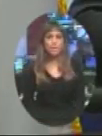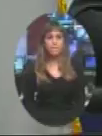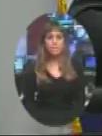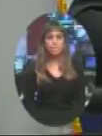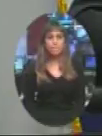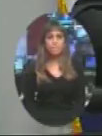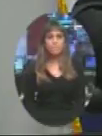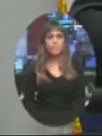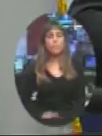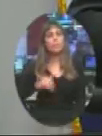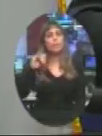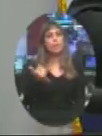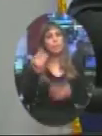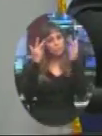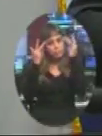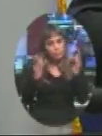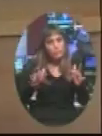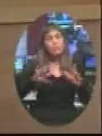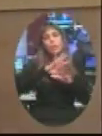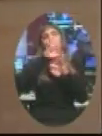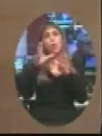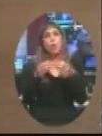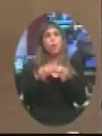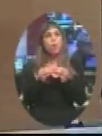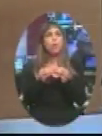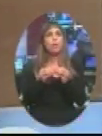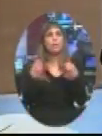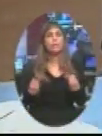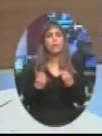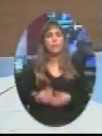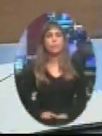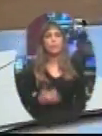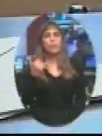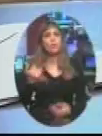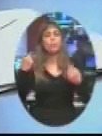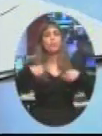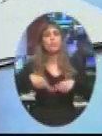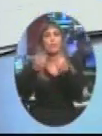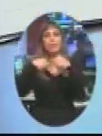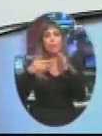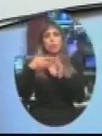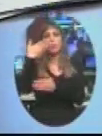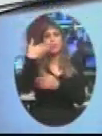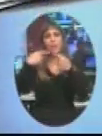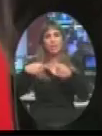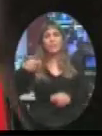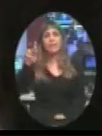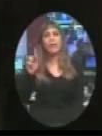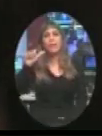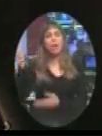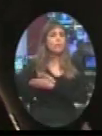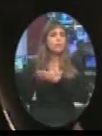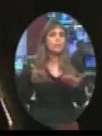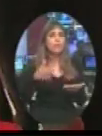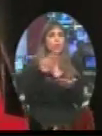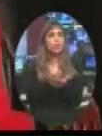ונלקחו בחשבון כל ההיבטים. הערב זימנה יושבת ראש הוועדה לביקורת המדינה, חברת הכנסת קרין אלהרר, את היועץ